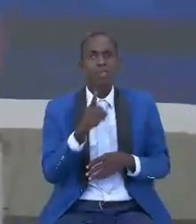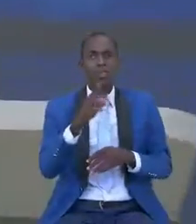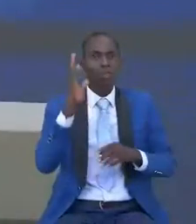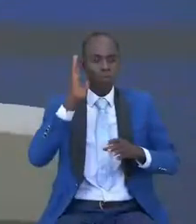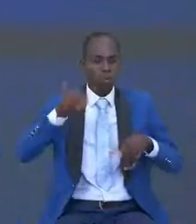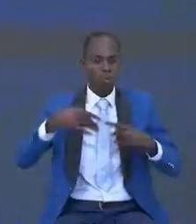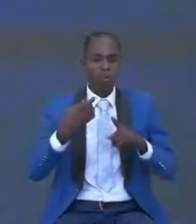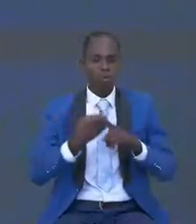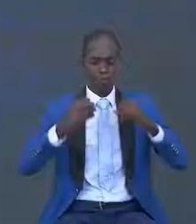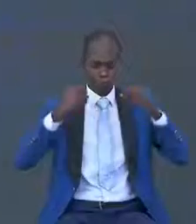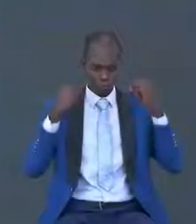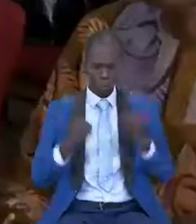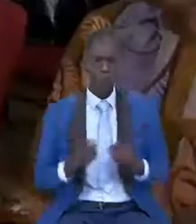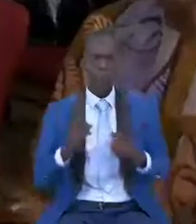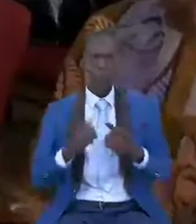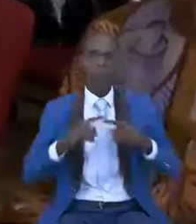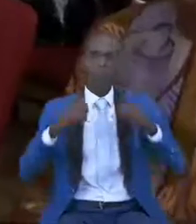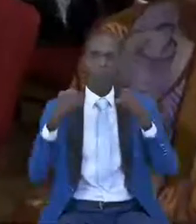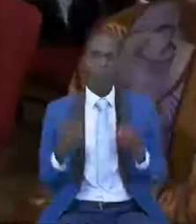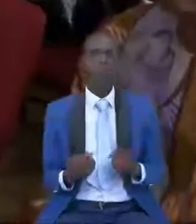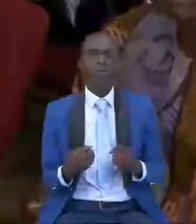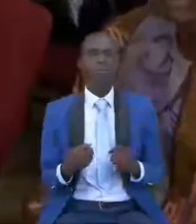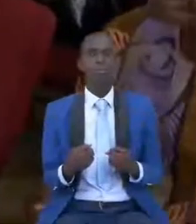en force.